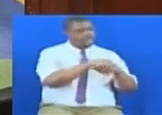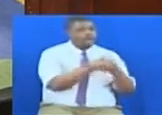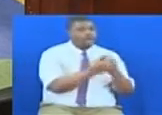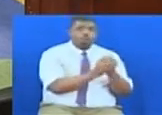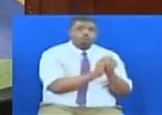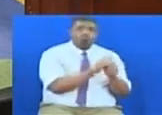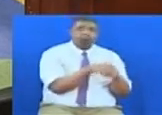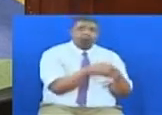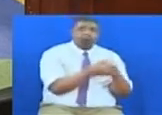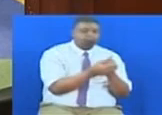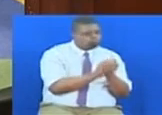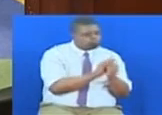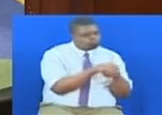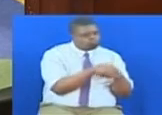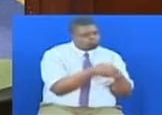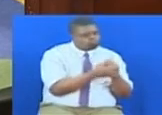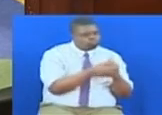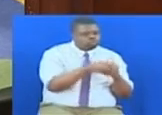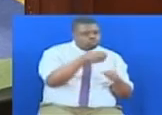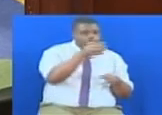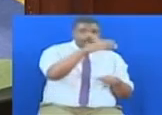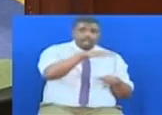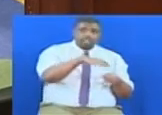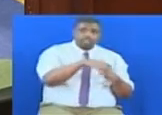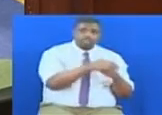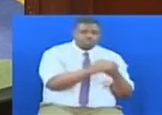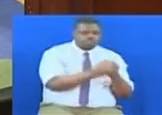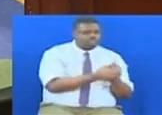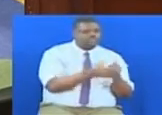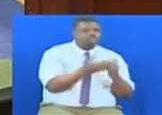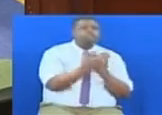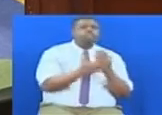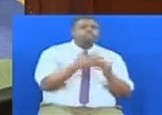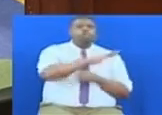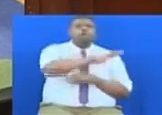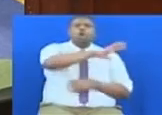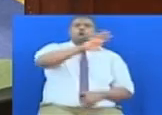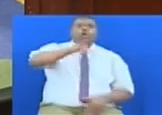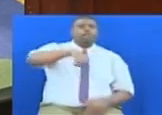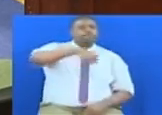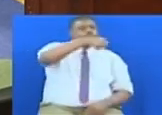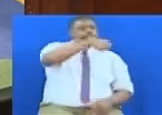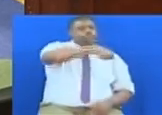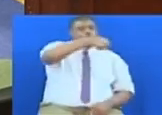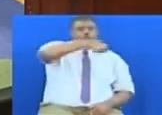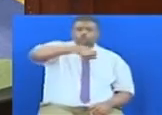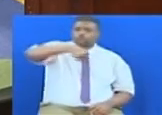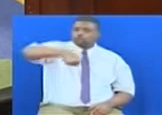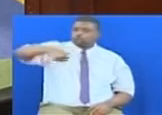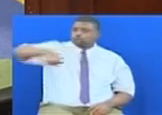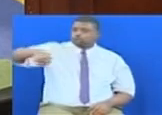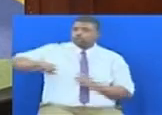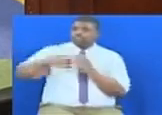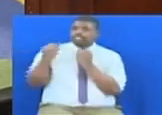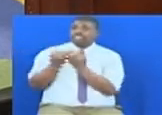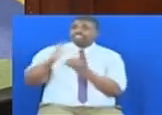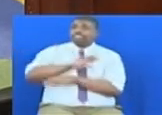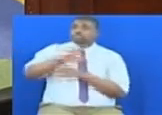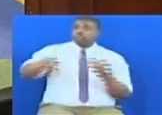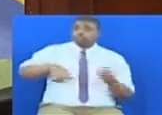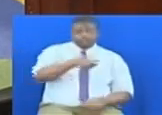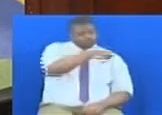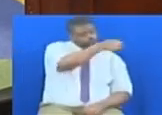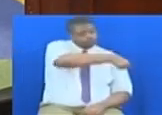Tanzania leo, kuna ndoo nchi nzima. Ukienda kwenye taasisi zote, kuna ndoo za